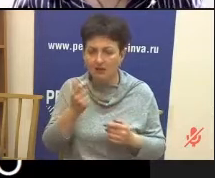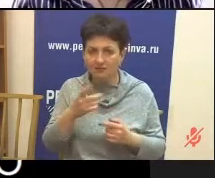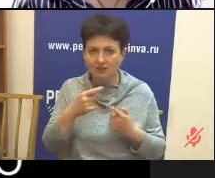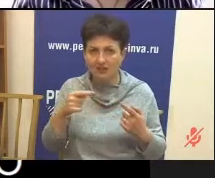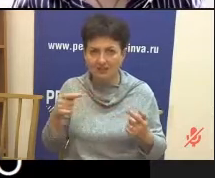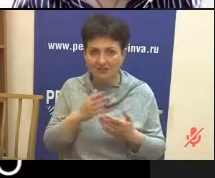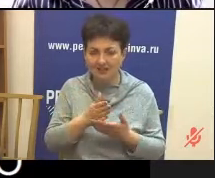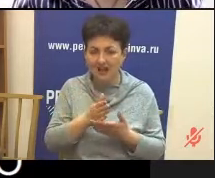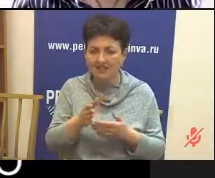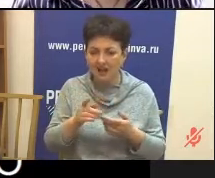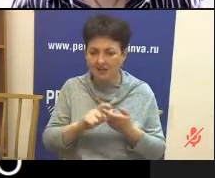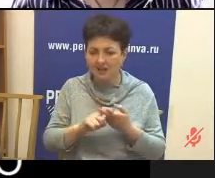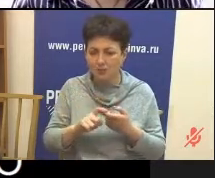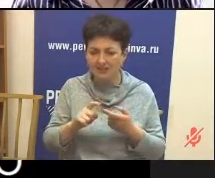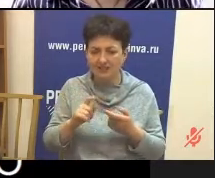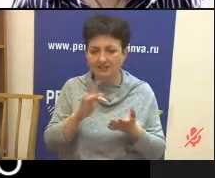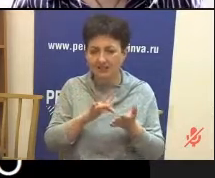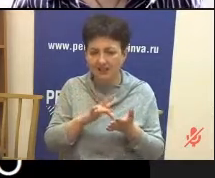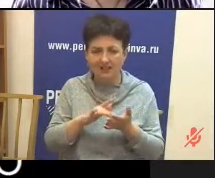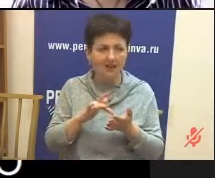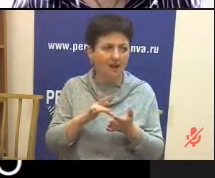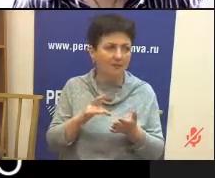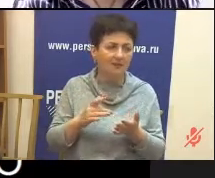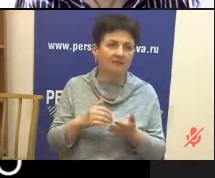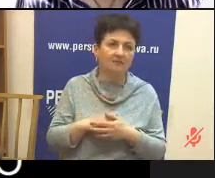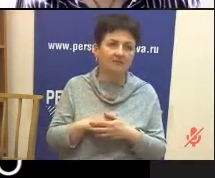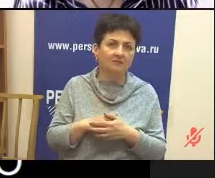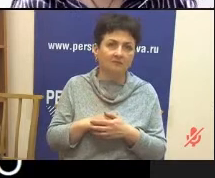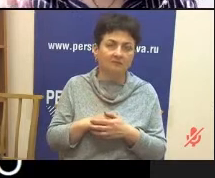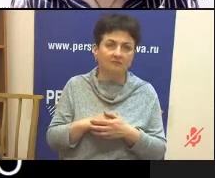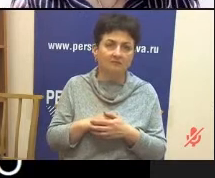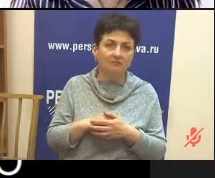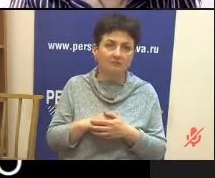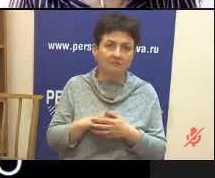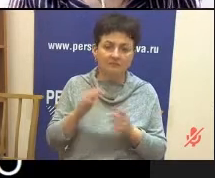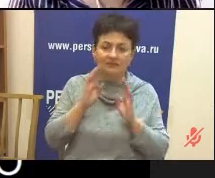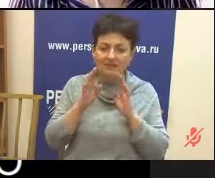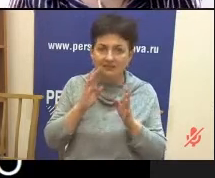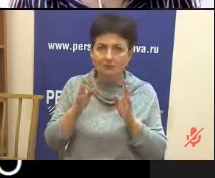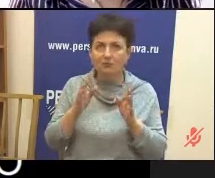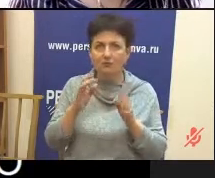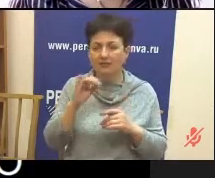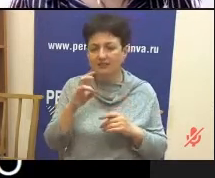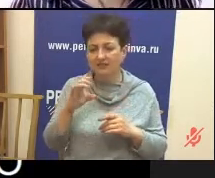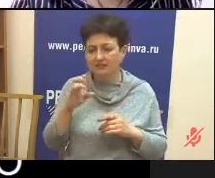фонда, и мы используем огромное количество разных каналов коммуникации, Telegram,